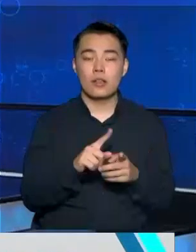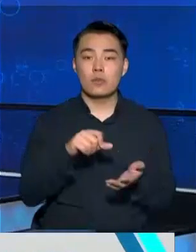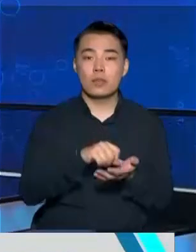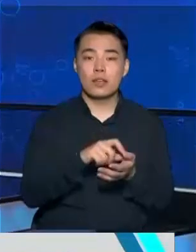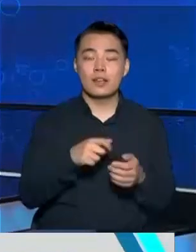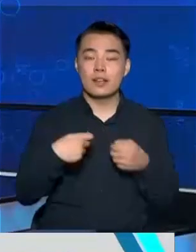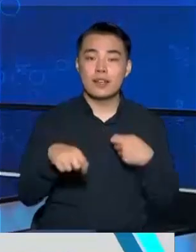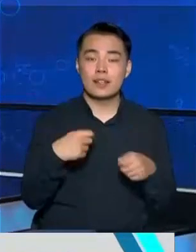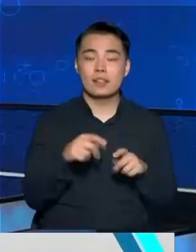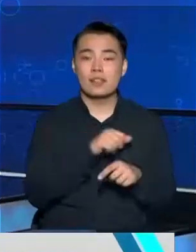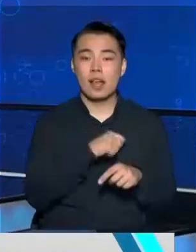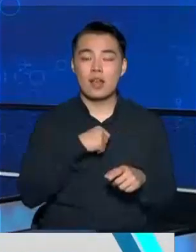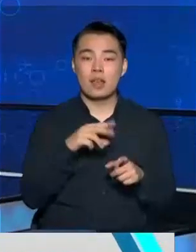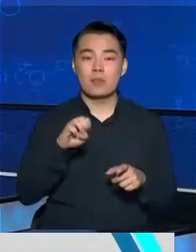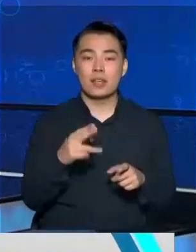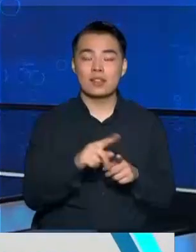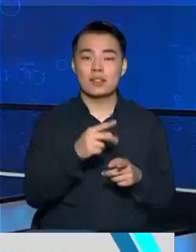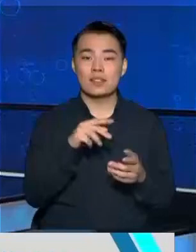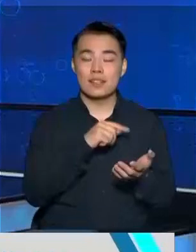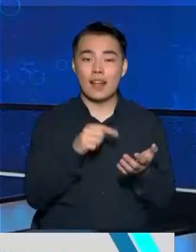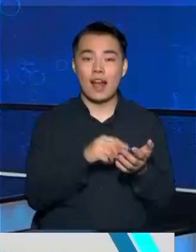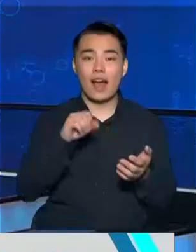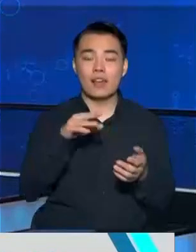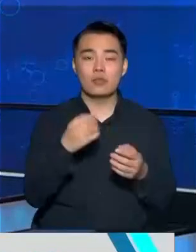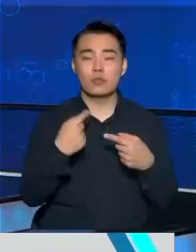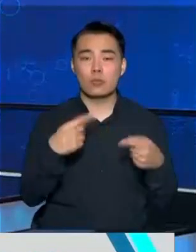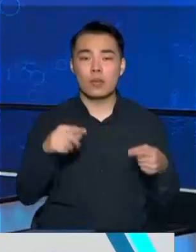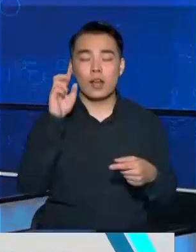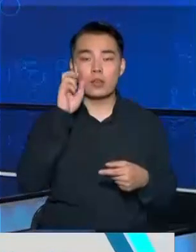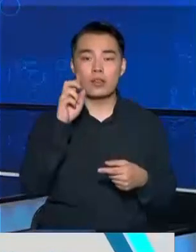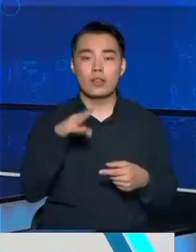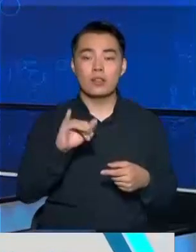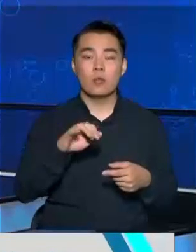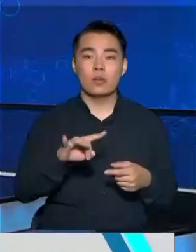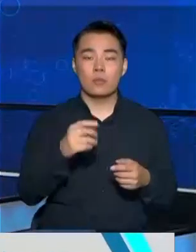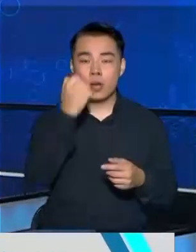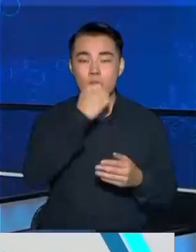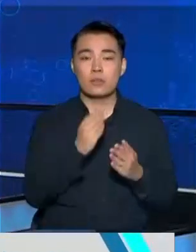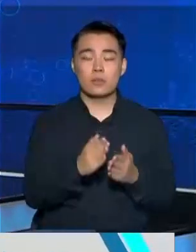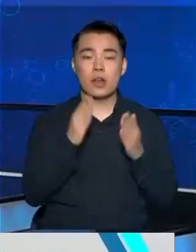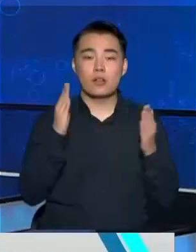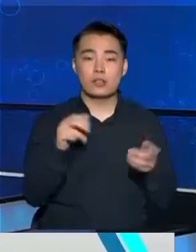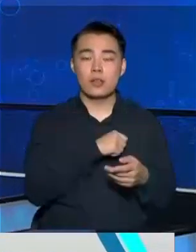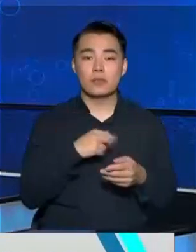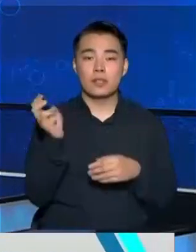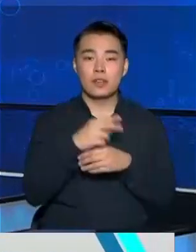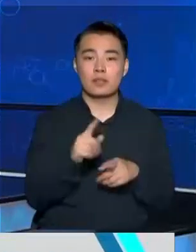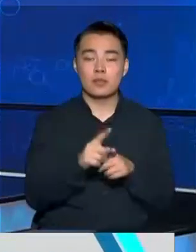потенциальных рынков на уровне Центральной Азии и других стран. Тимур Шламжанович, большое спасибо, что пришли к нам в